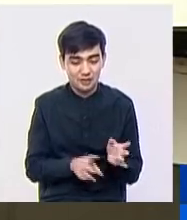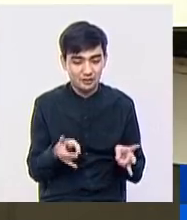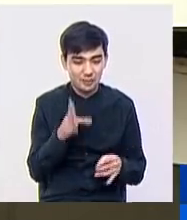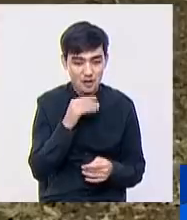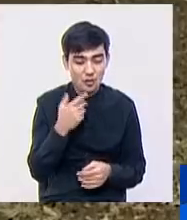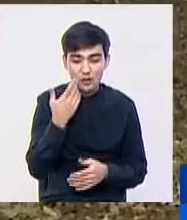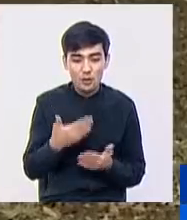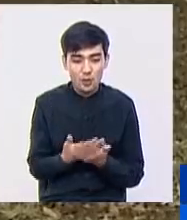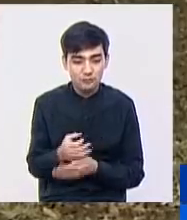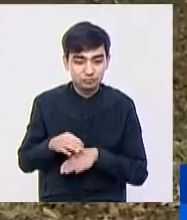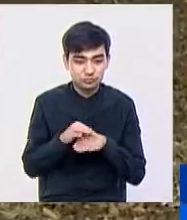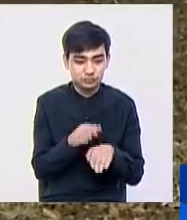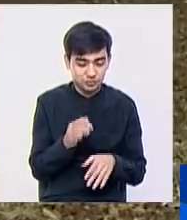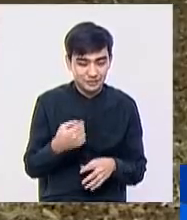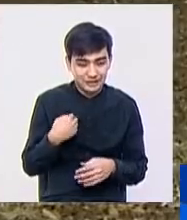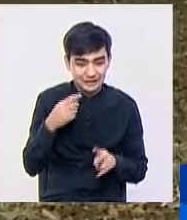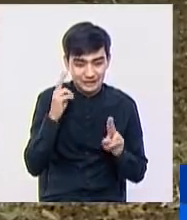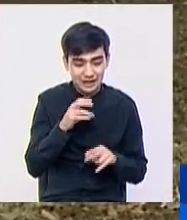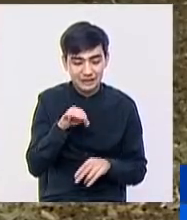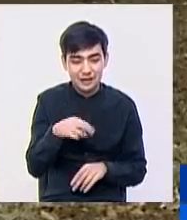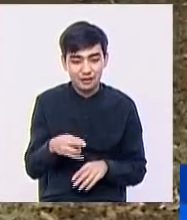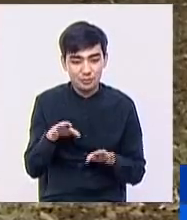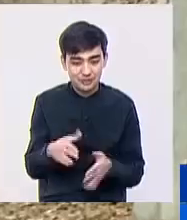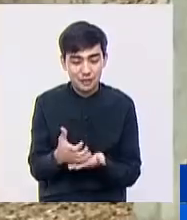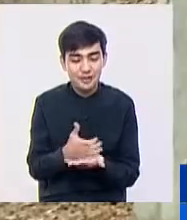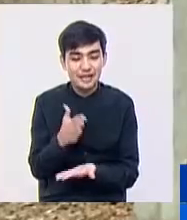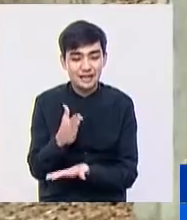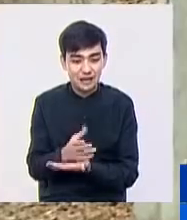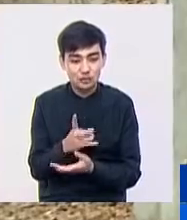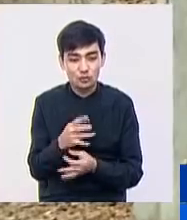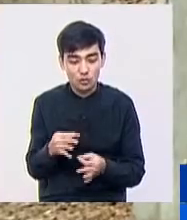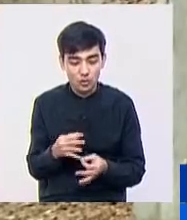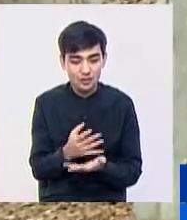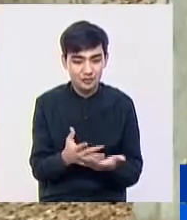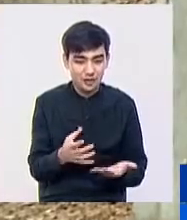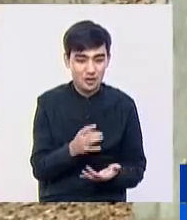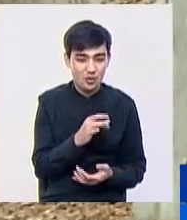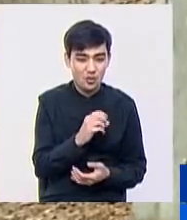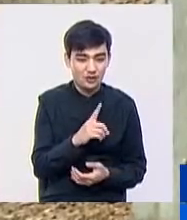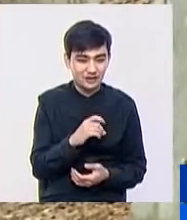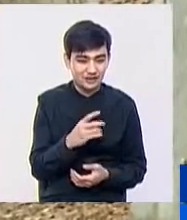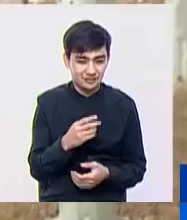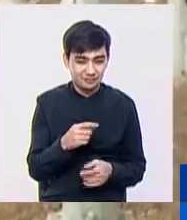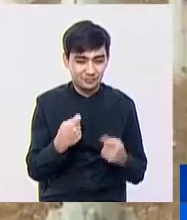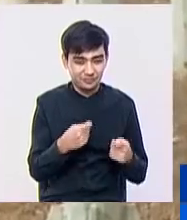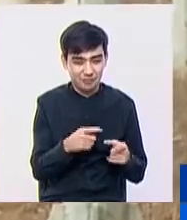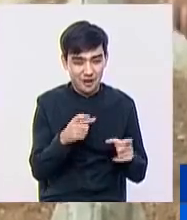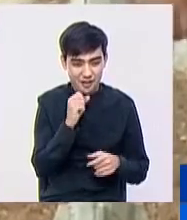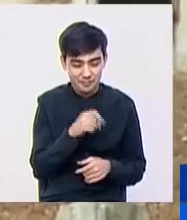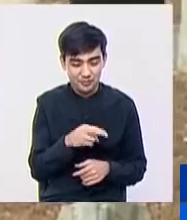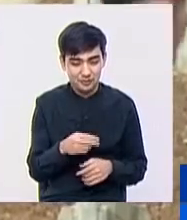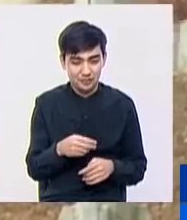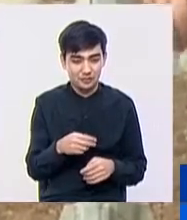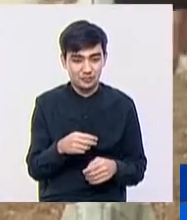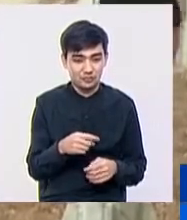будет новое поступление, неизвестно. При этом на складах медикаменты есть, а вот в розничных точках уже на исходе. Причина в перебоях